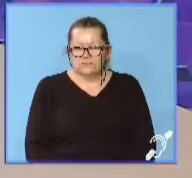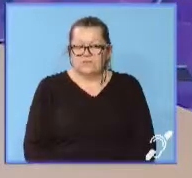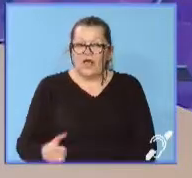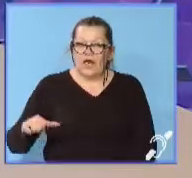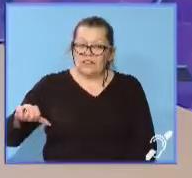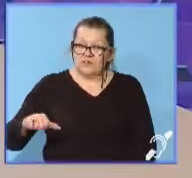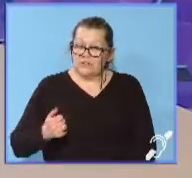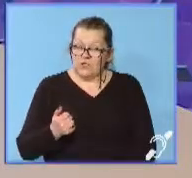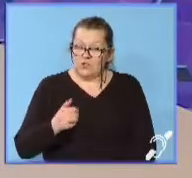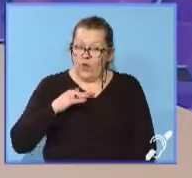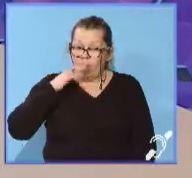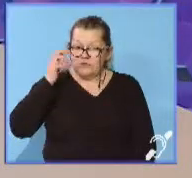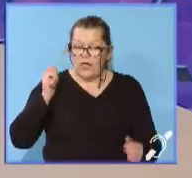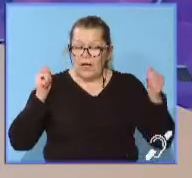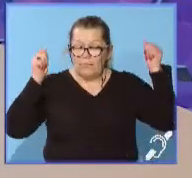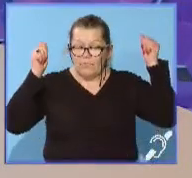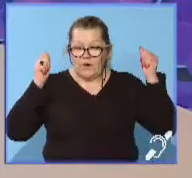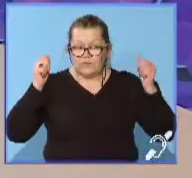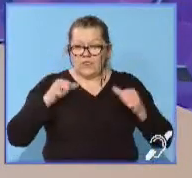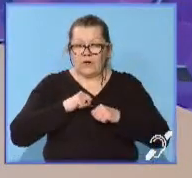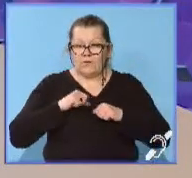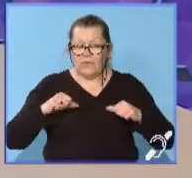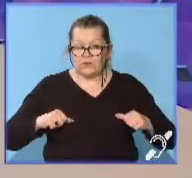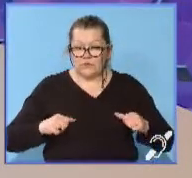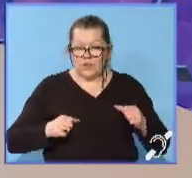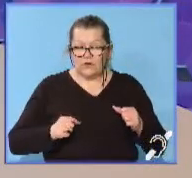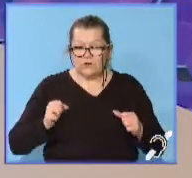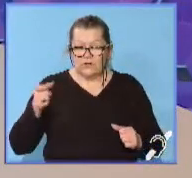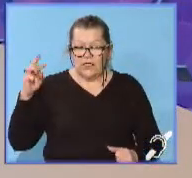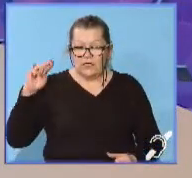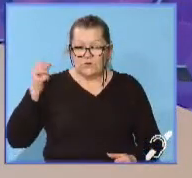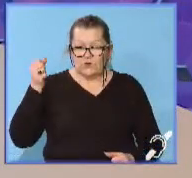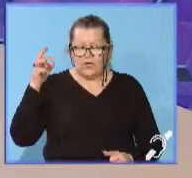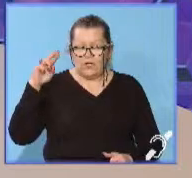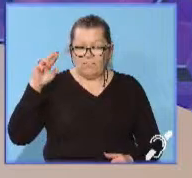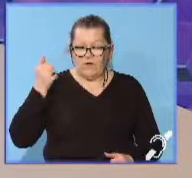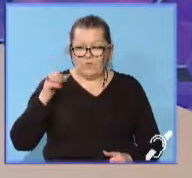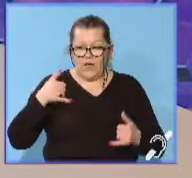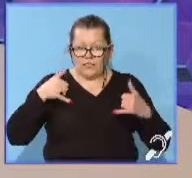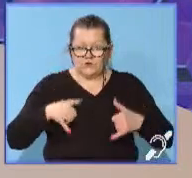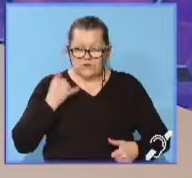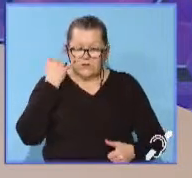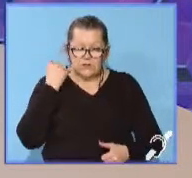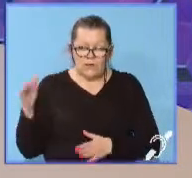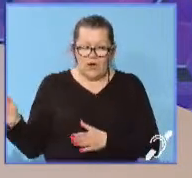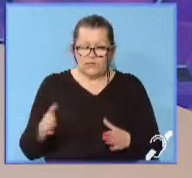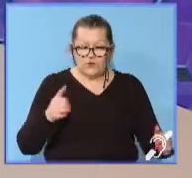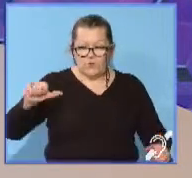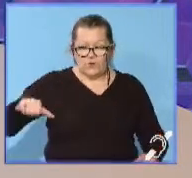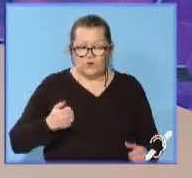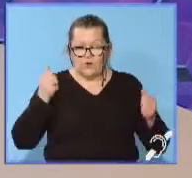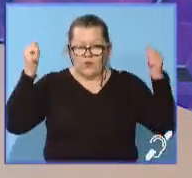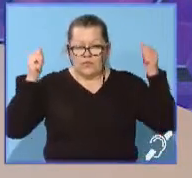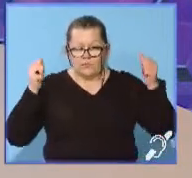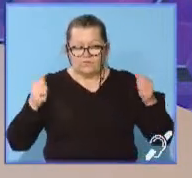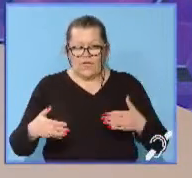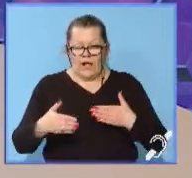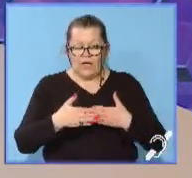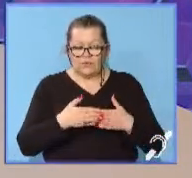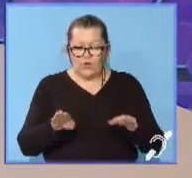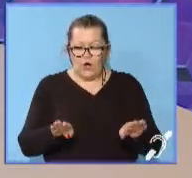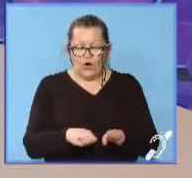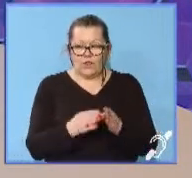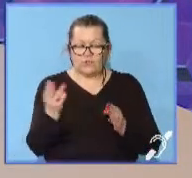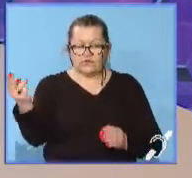a fost o nouă zi de proteste în țară în Mehedinți transportatorii și fermierii au reluat în această dimineață protestele solidari cu